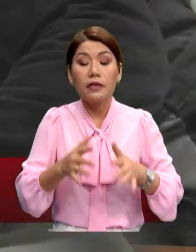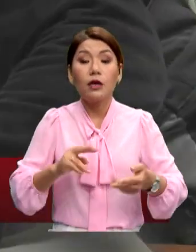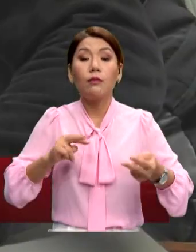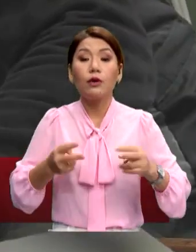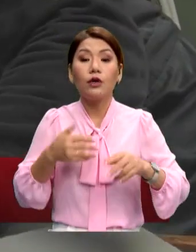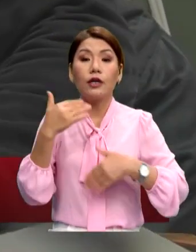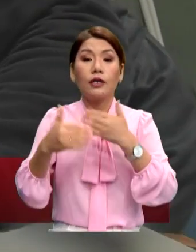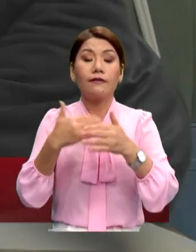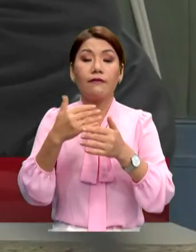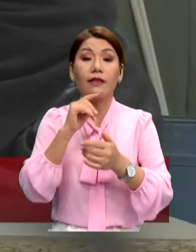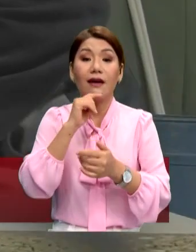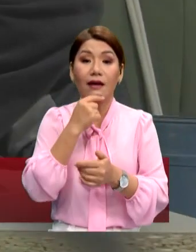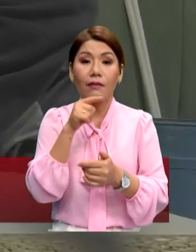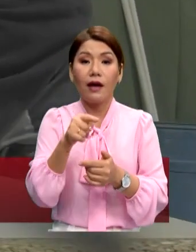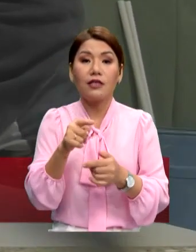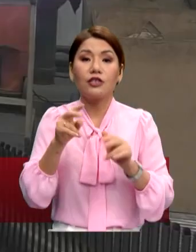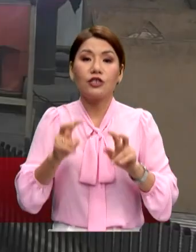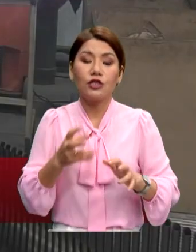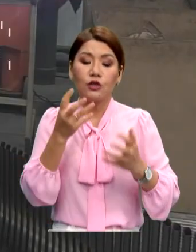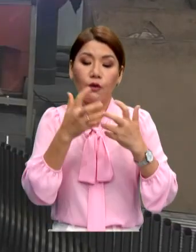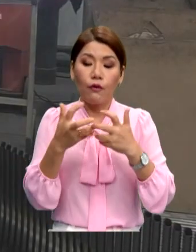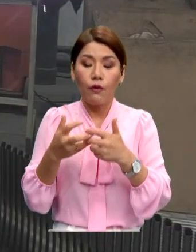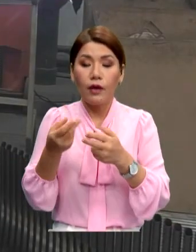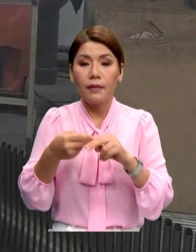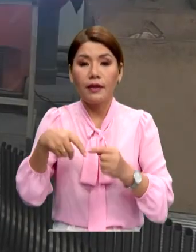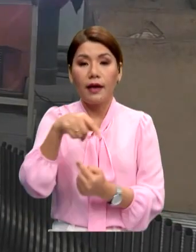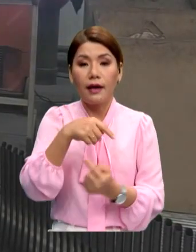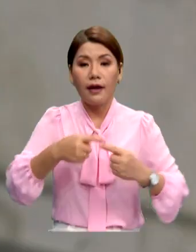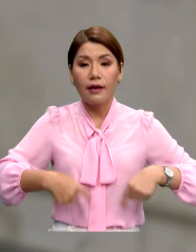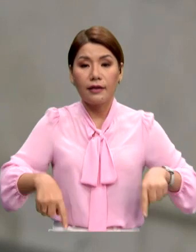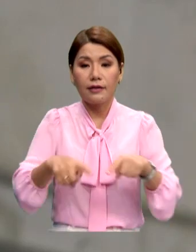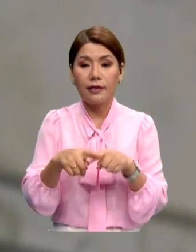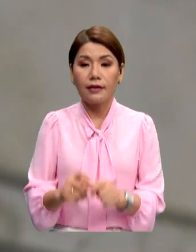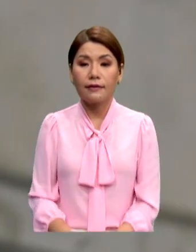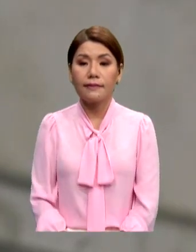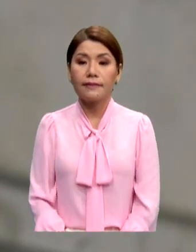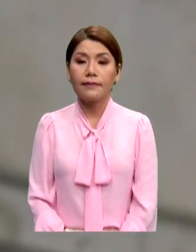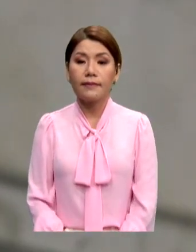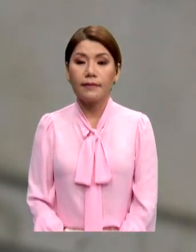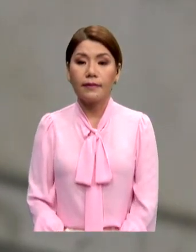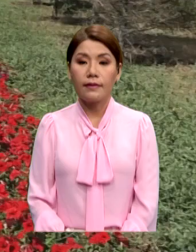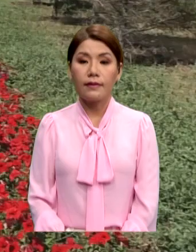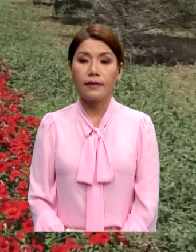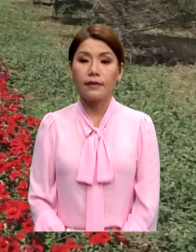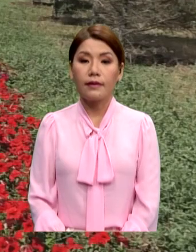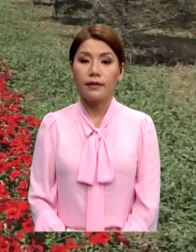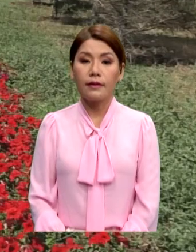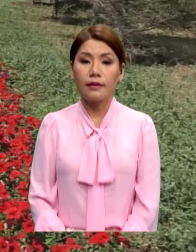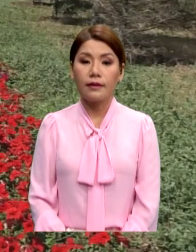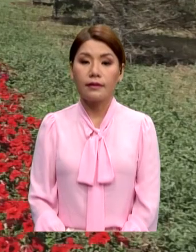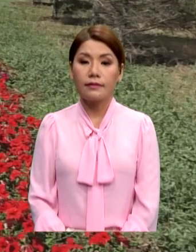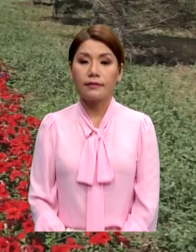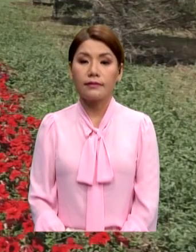чтобы развивать экономику, они оседают на счетах финансовых организаций. Галина Трощева, Кайрат Алпызбаев, телеканал «Атамикен